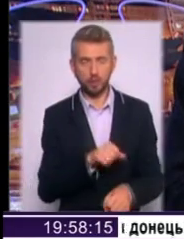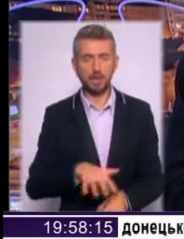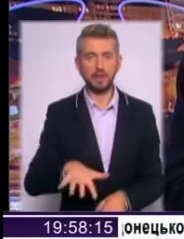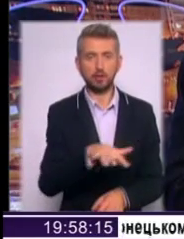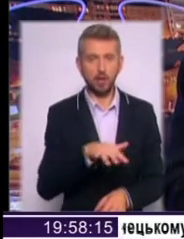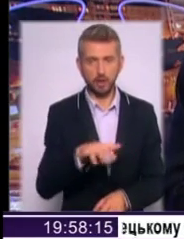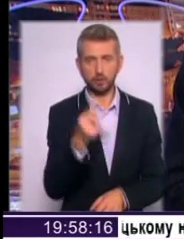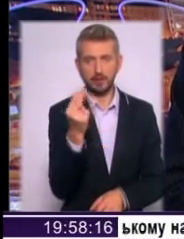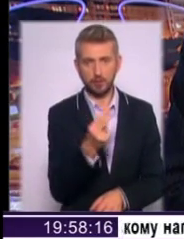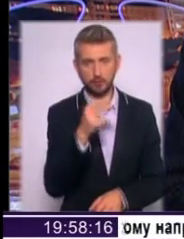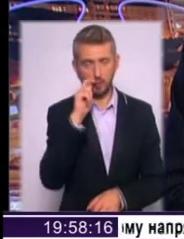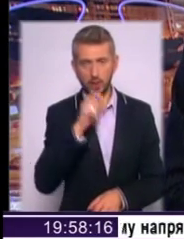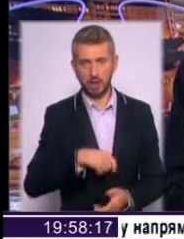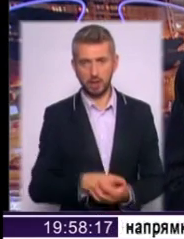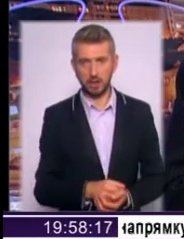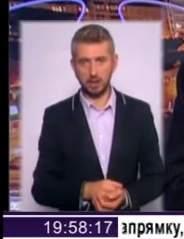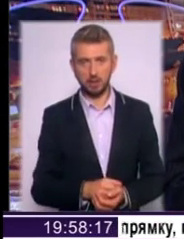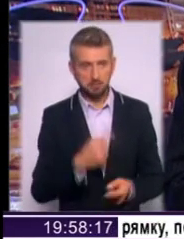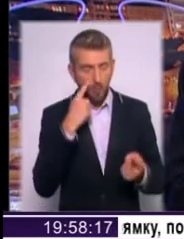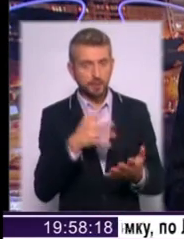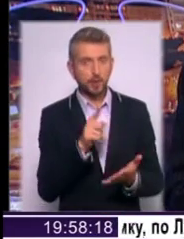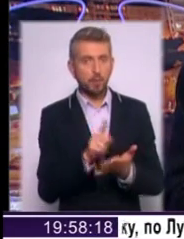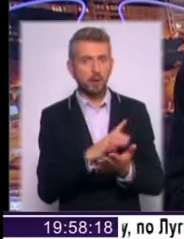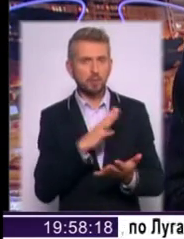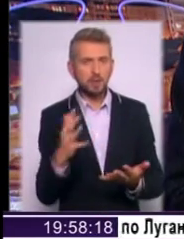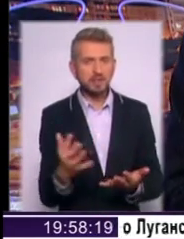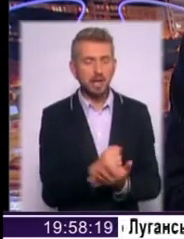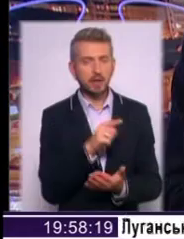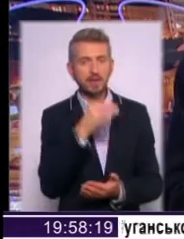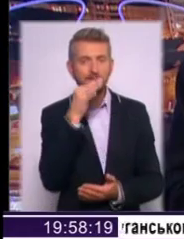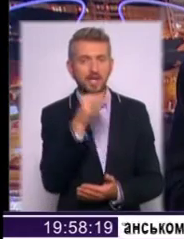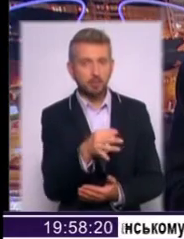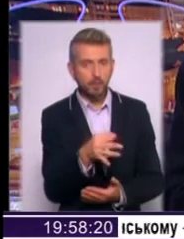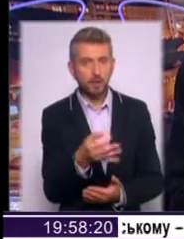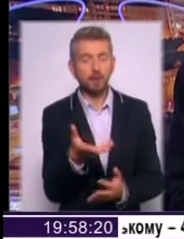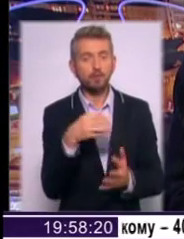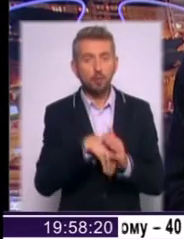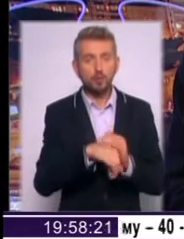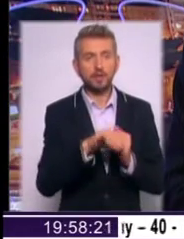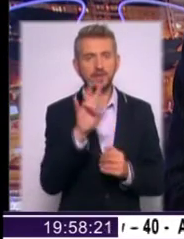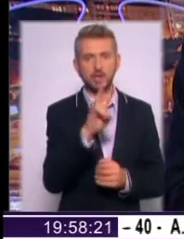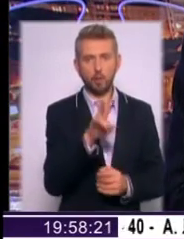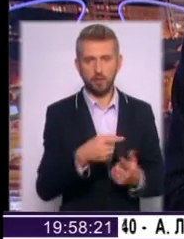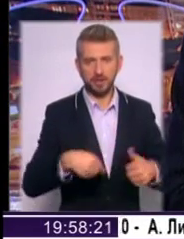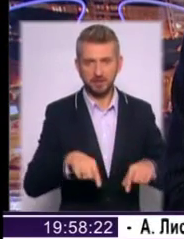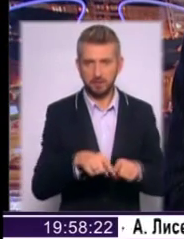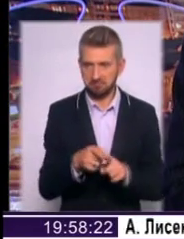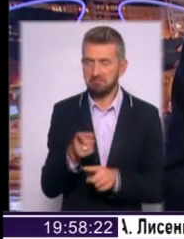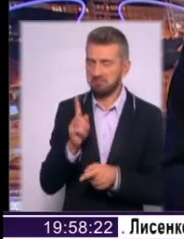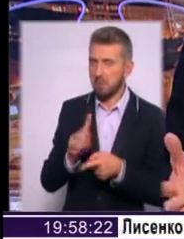цілісності суверенітету України. Так. Очевидно, що має бути знайдена на це відповідь, в тому числі і в церковній сфері. Логично, тому що